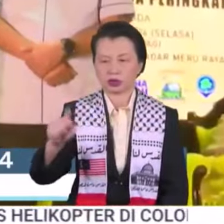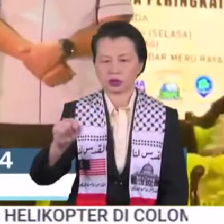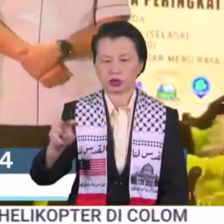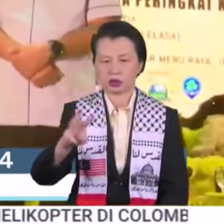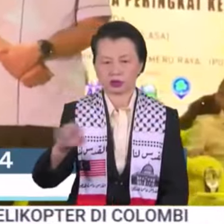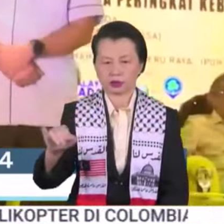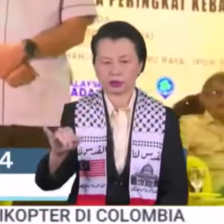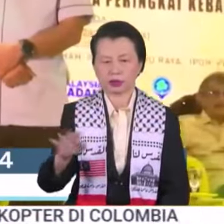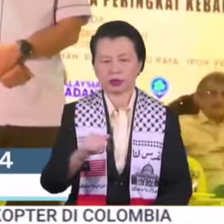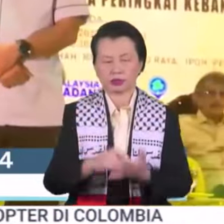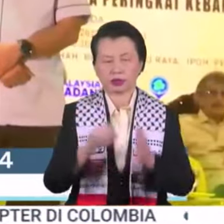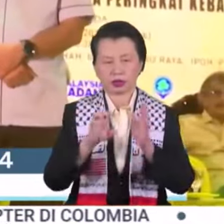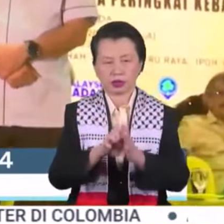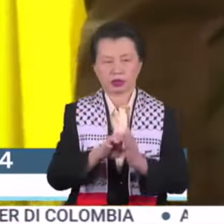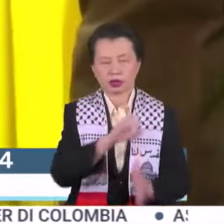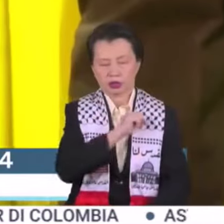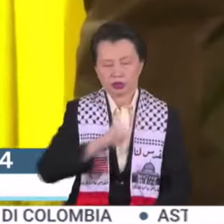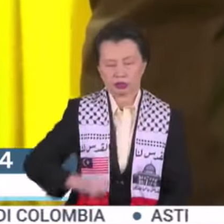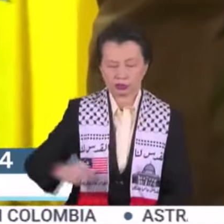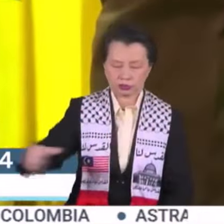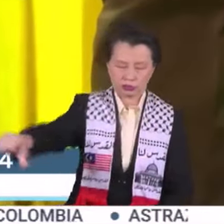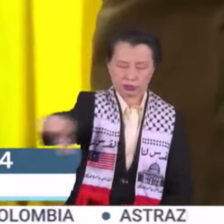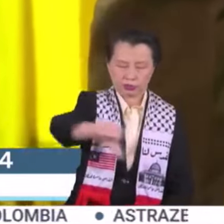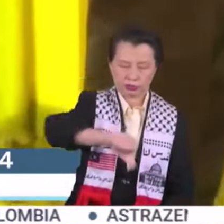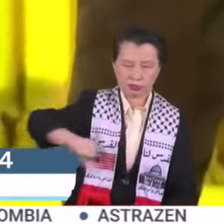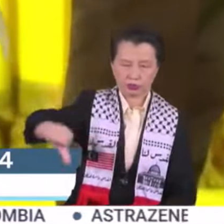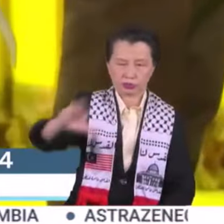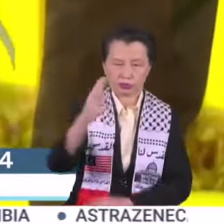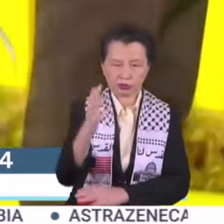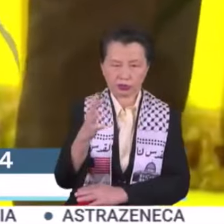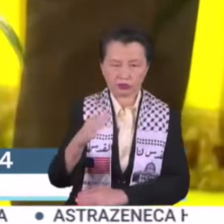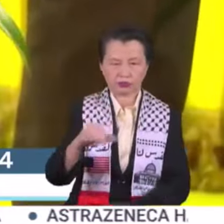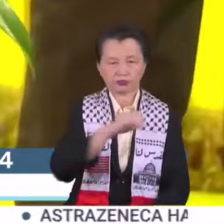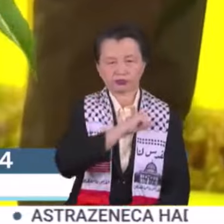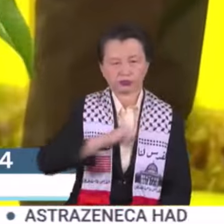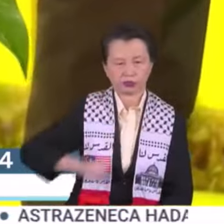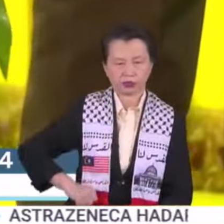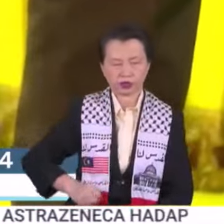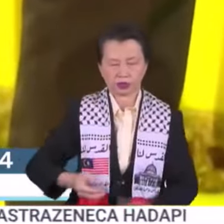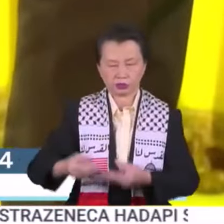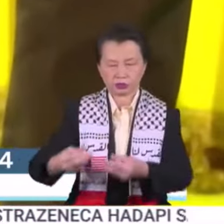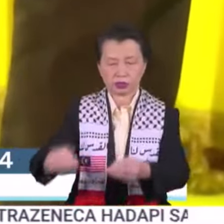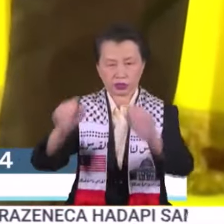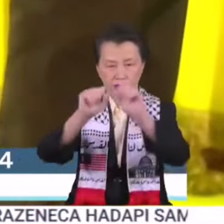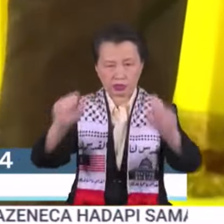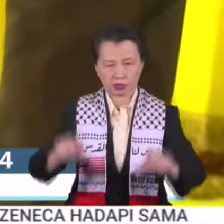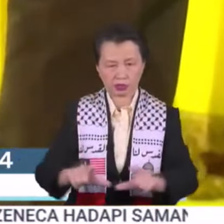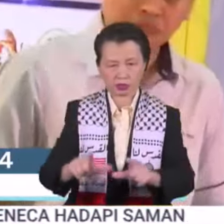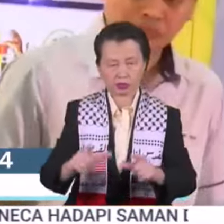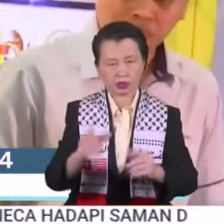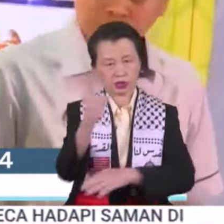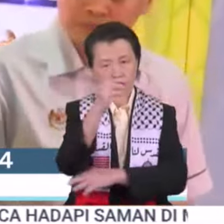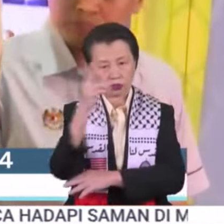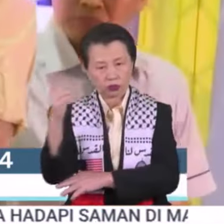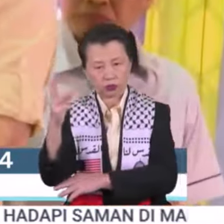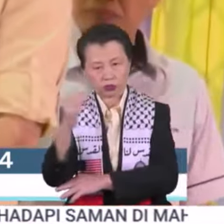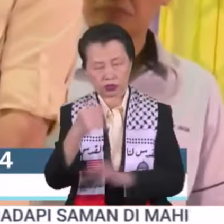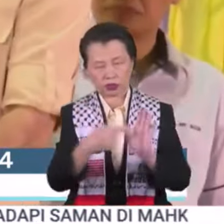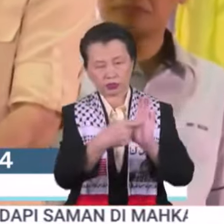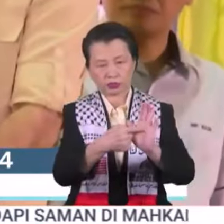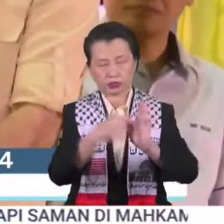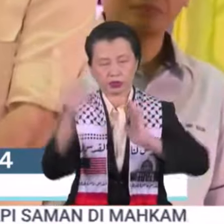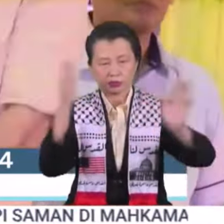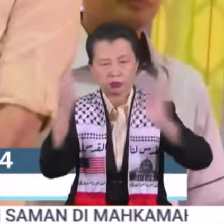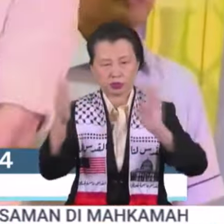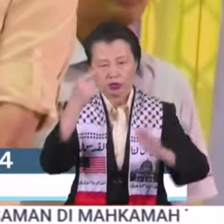Sebagai simbolik perasmian, Sultan Nazrin menyiram pokok cerupu. Sultan Nazrin berkenan menyerahkan sijil pengurusan hutan kriteria dan petunjuk